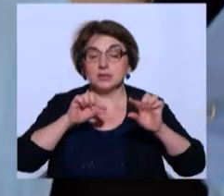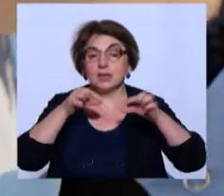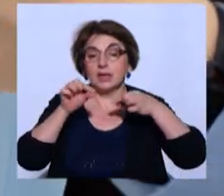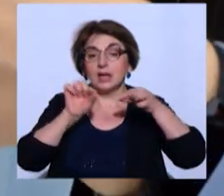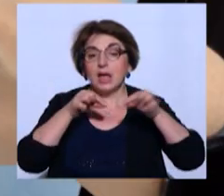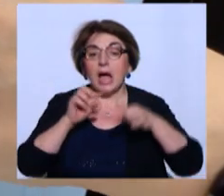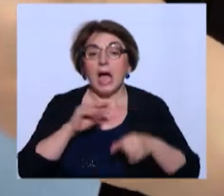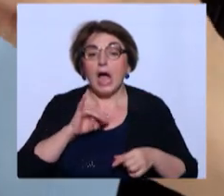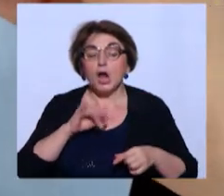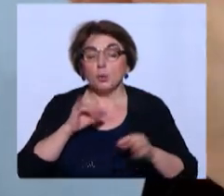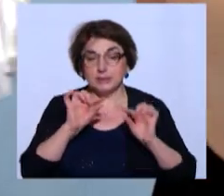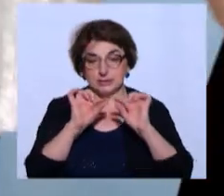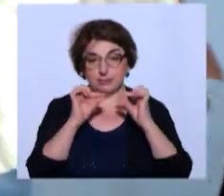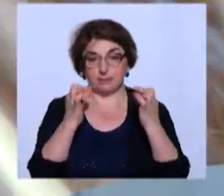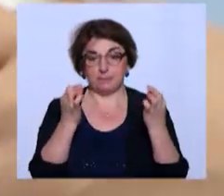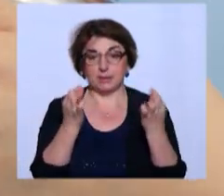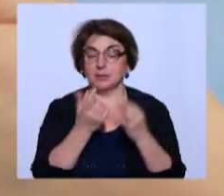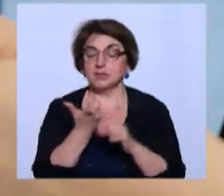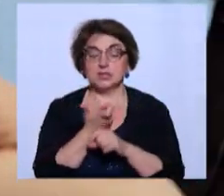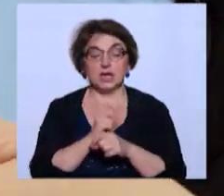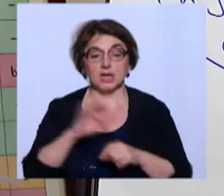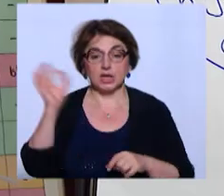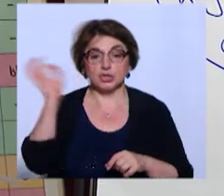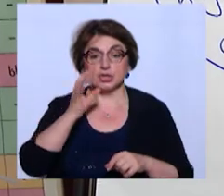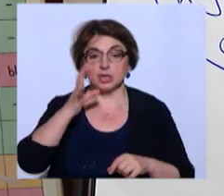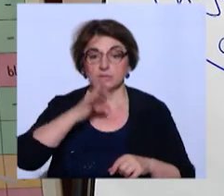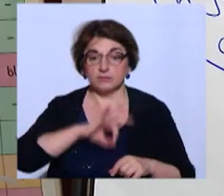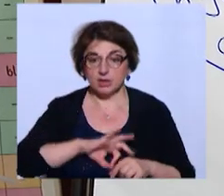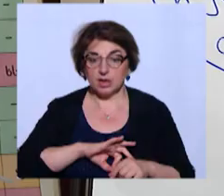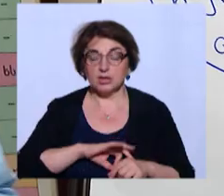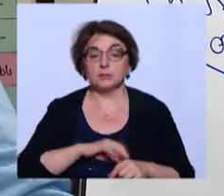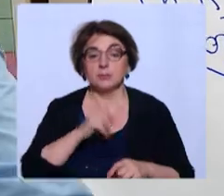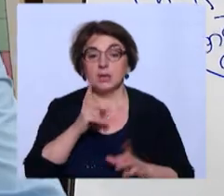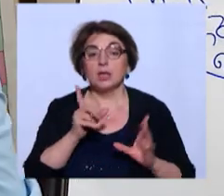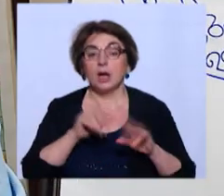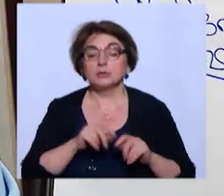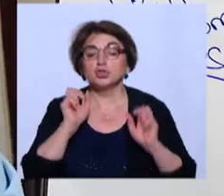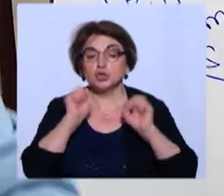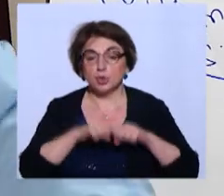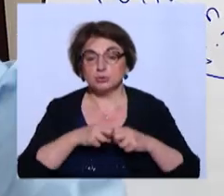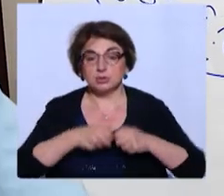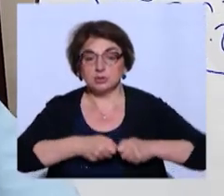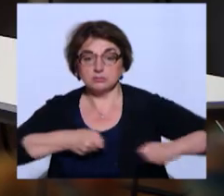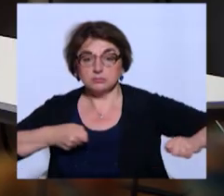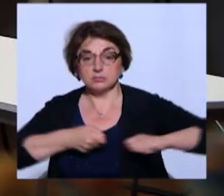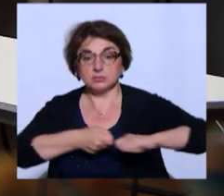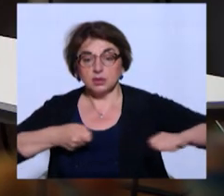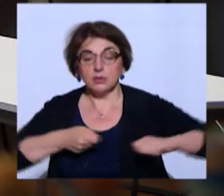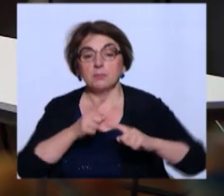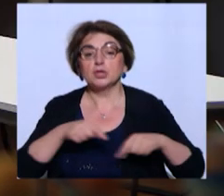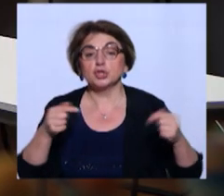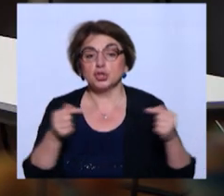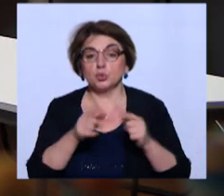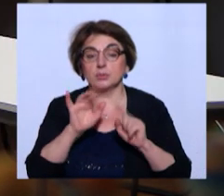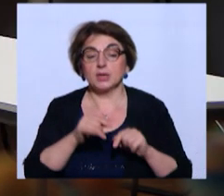ესეთი თხელი, რომელსაც ძალიან ხშირად ვიყენებთ. მათ ახასიათებთ ასევე წელვადობა და ამის მაგალითია